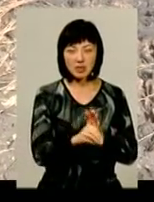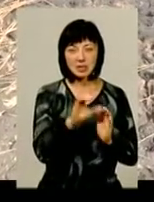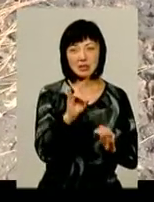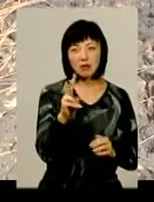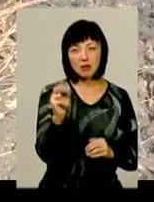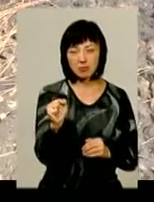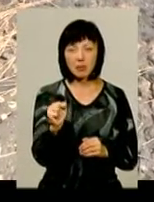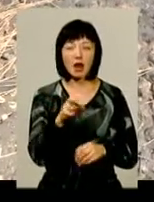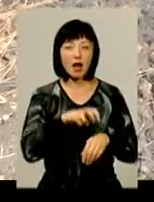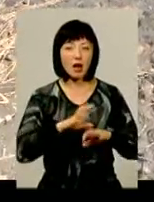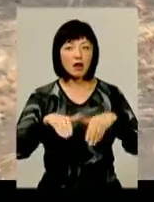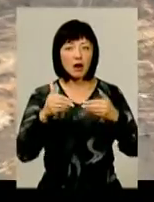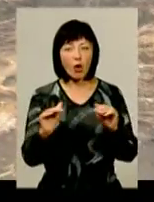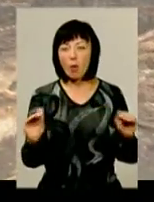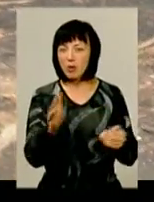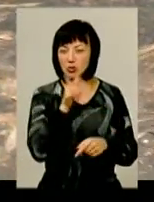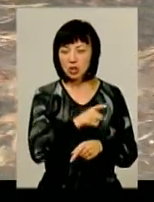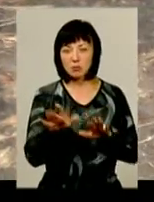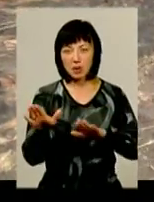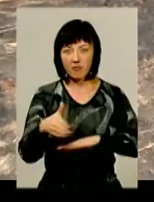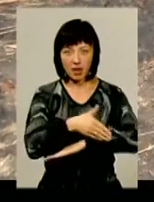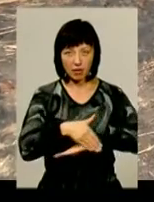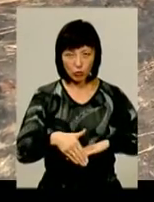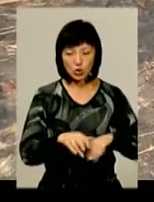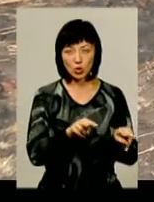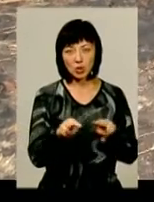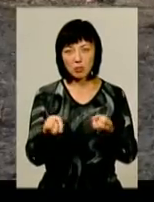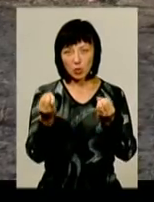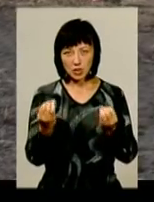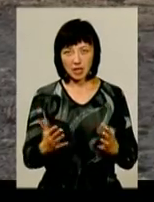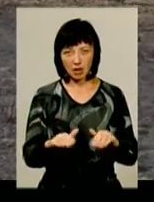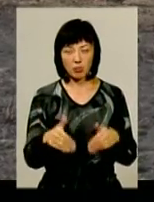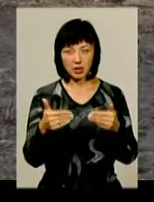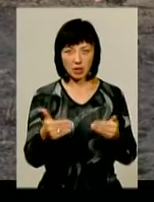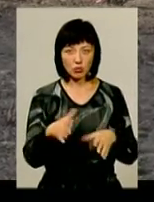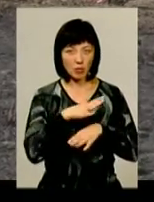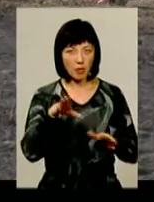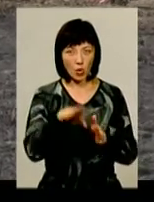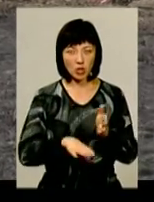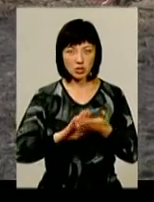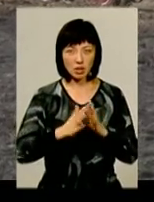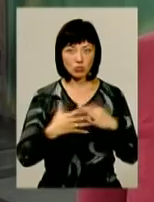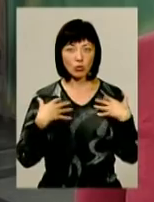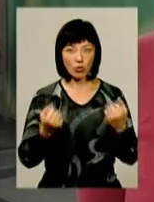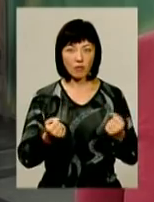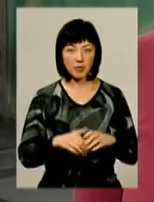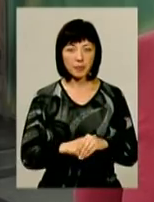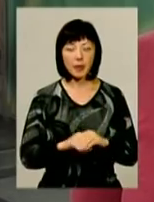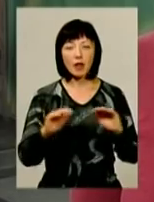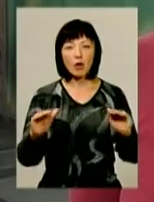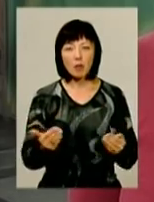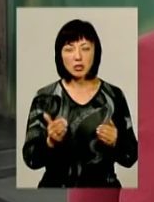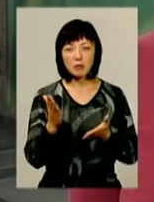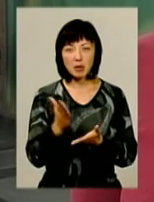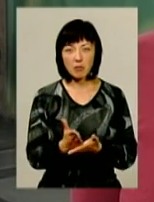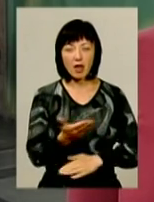сірки лікарі радять обмежити час перебування на вулиці та дотримуватись простих рекомендацій, аби не погіршився стан здоров'я. Обмеження